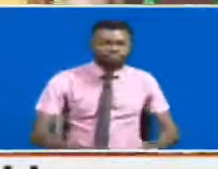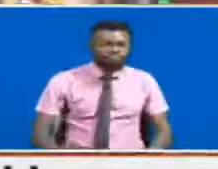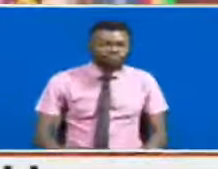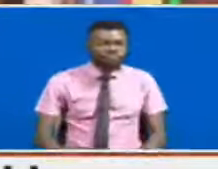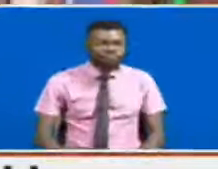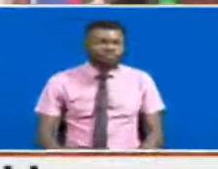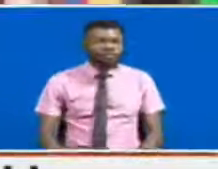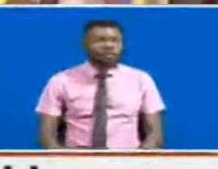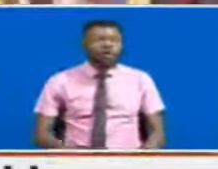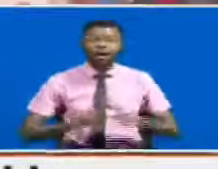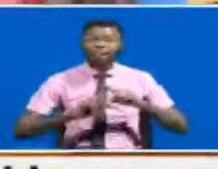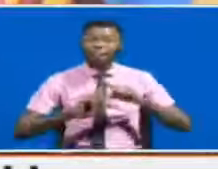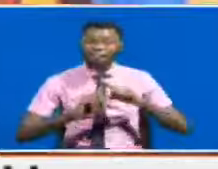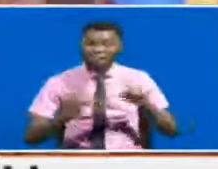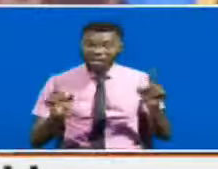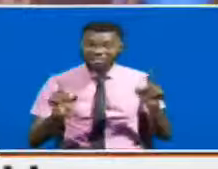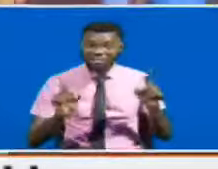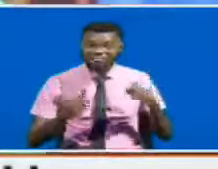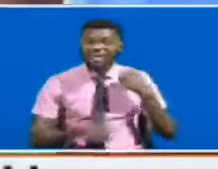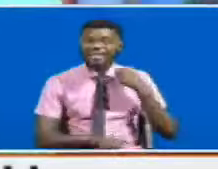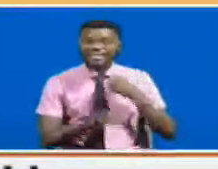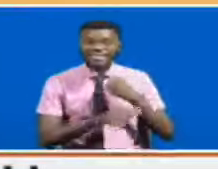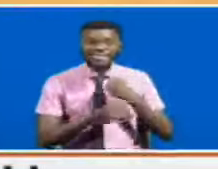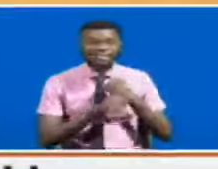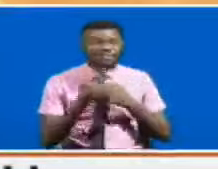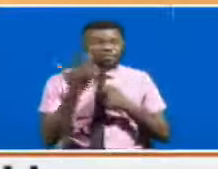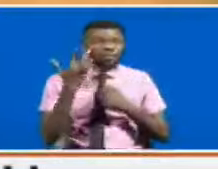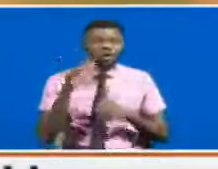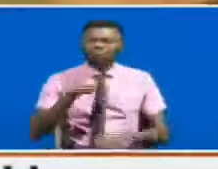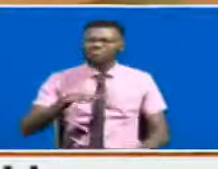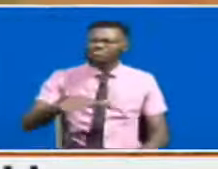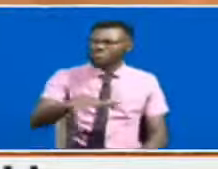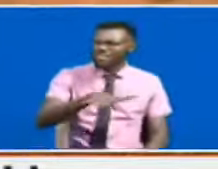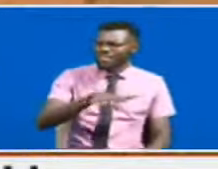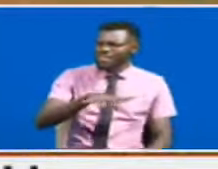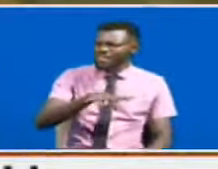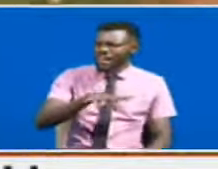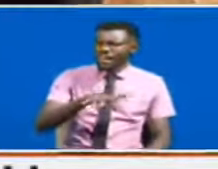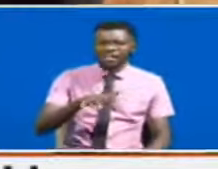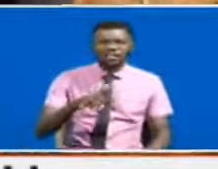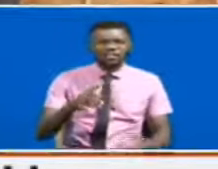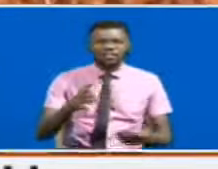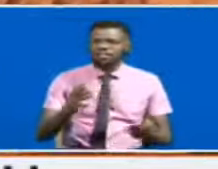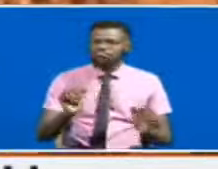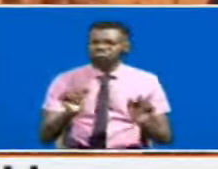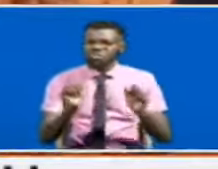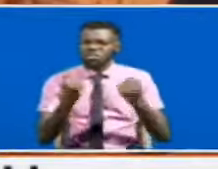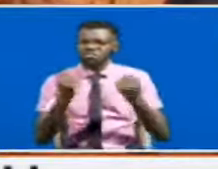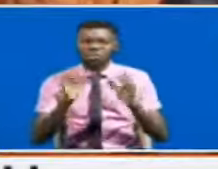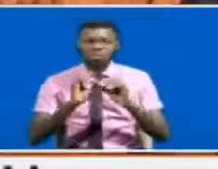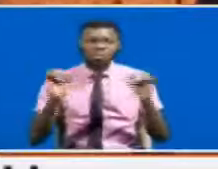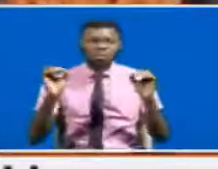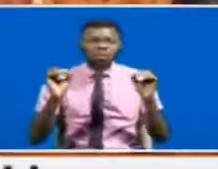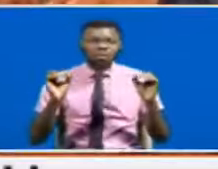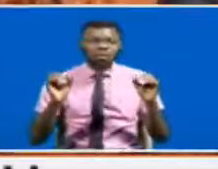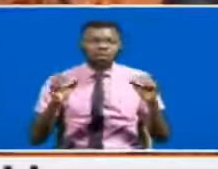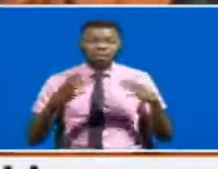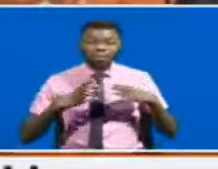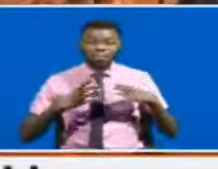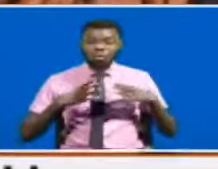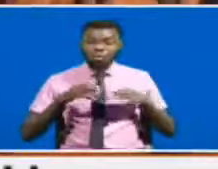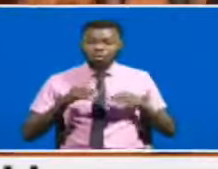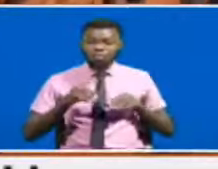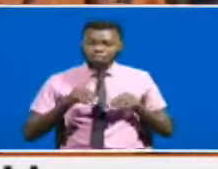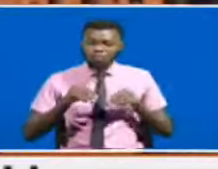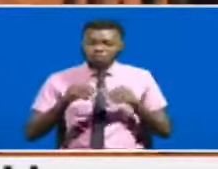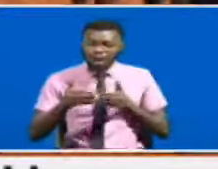Mchezo wenyewe huwa hatari mno ikizingatiwa uga hauna miundo msingi ya kiusalama. Mashabiki wakisongea fahali kwa karibu